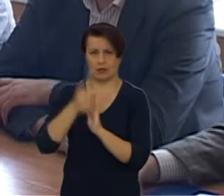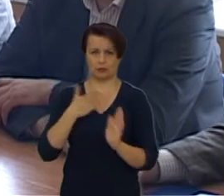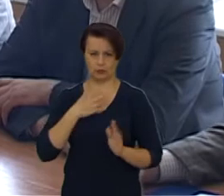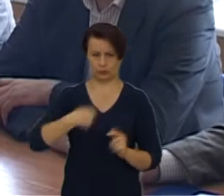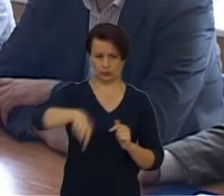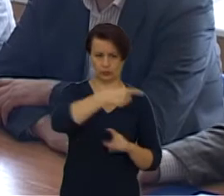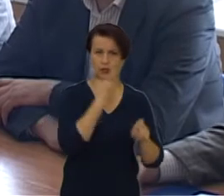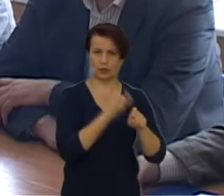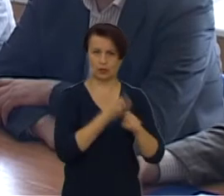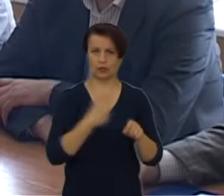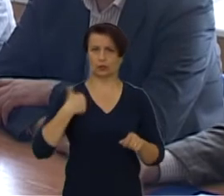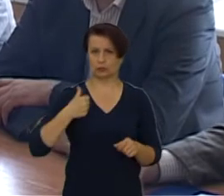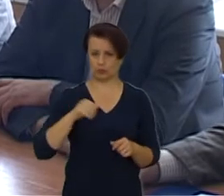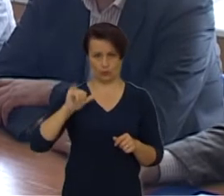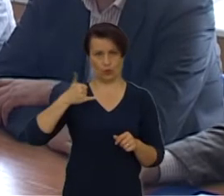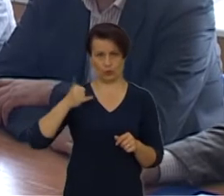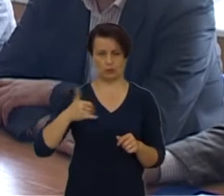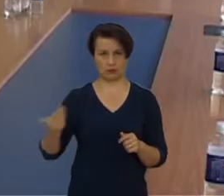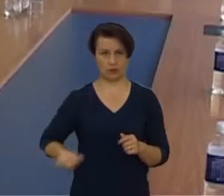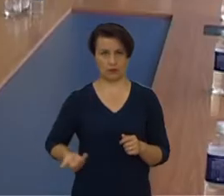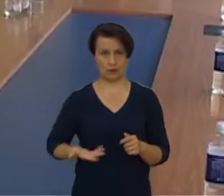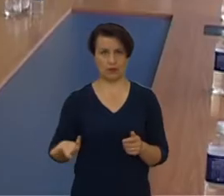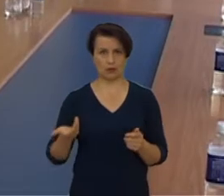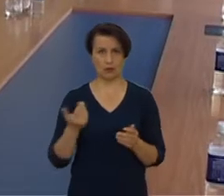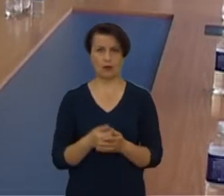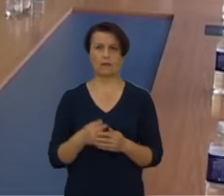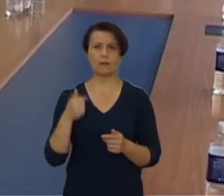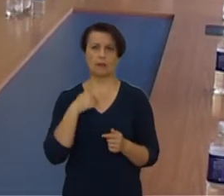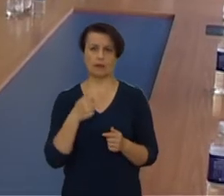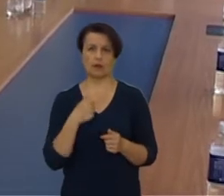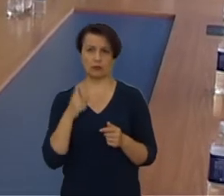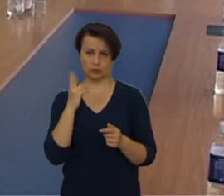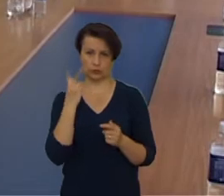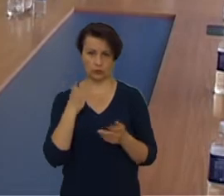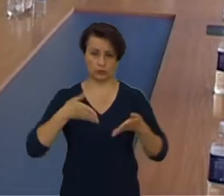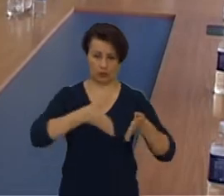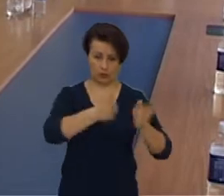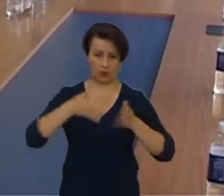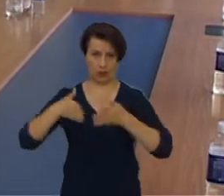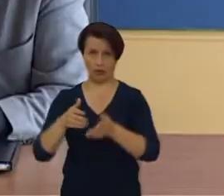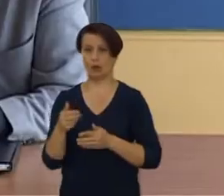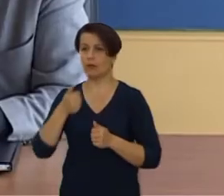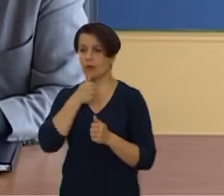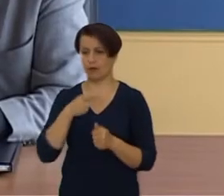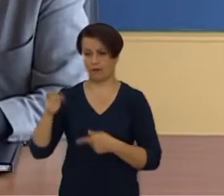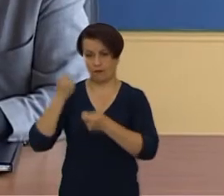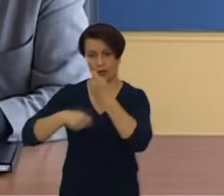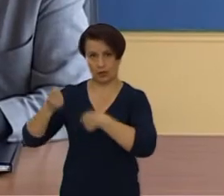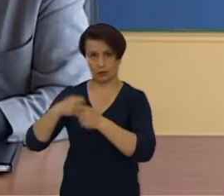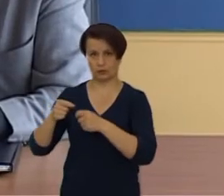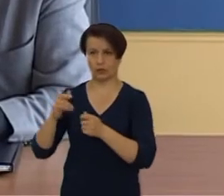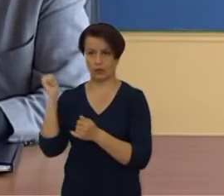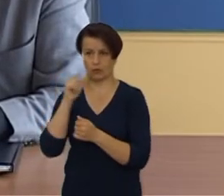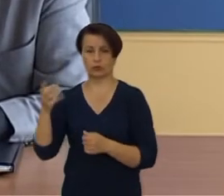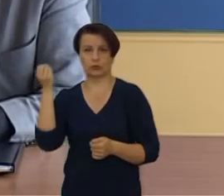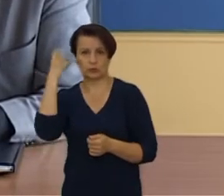kėdainiečių, reiškia, irgi tą kokybišką gyvenimą turbūt taip reikėtų pasakyti. Greičiausiai tai eisim dviem keliais. Pirmiausia, jeigu verslo įmonės